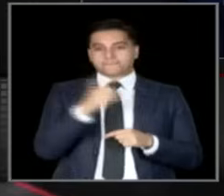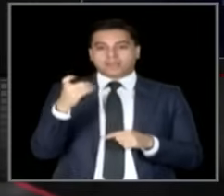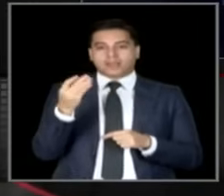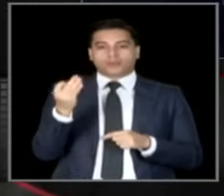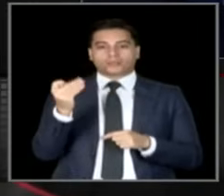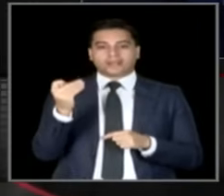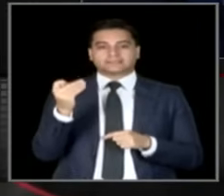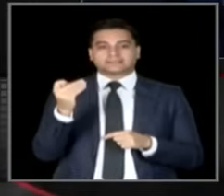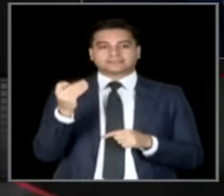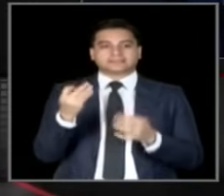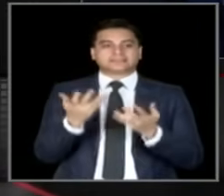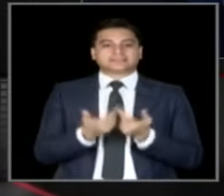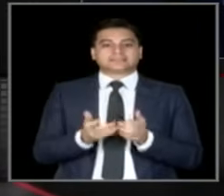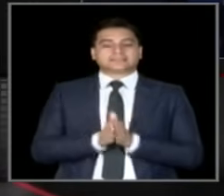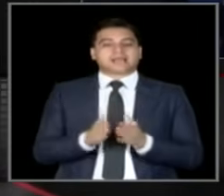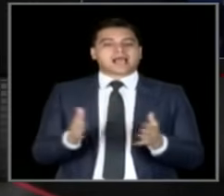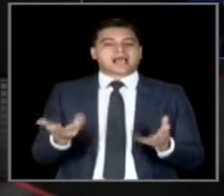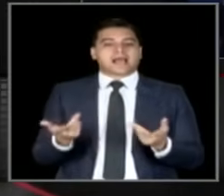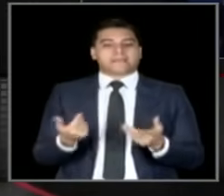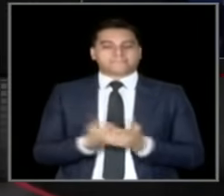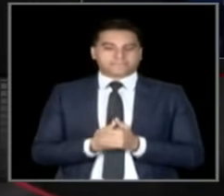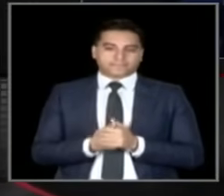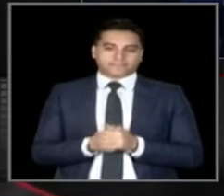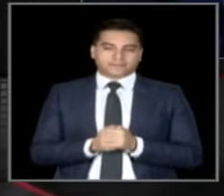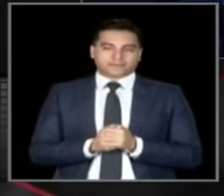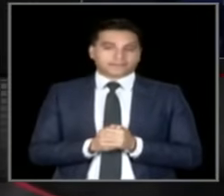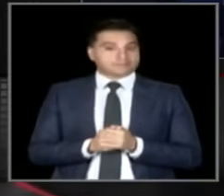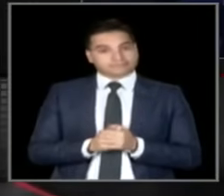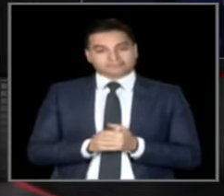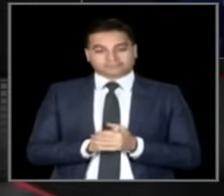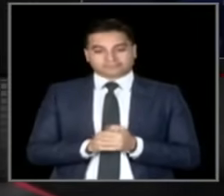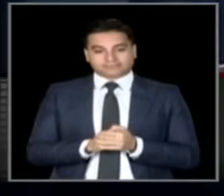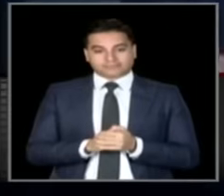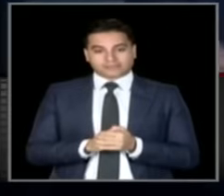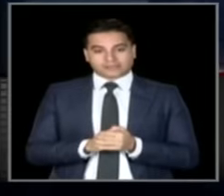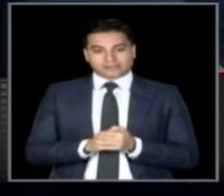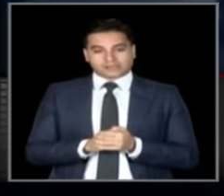زائد 130 يساوي كام؟